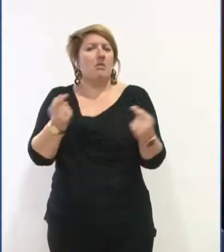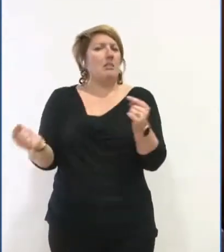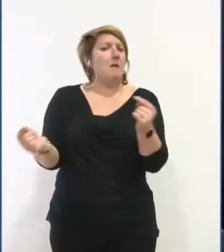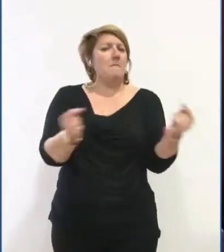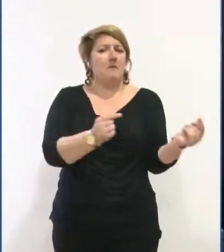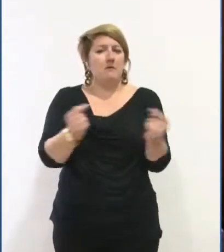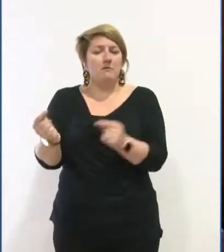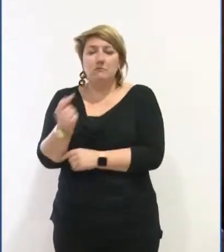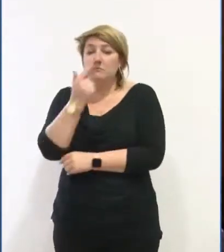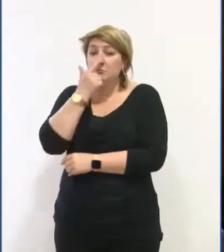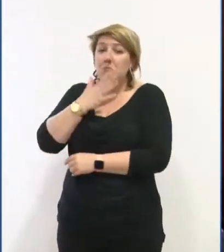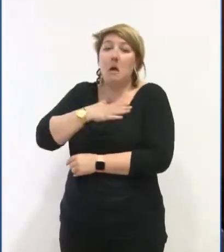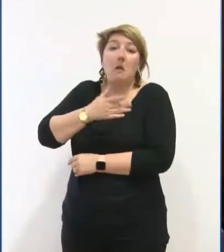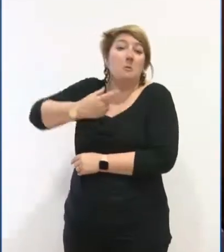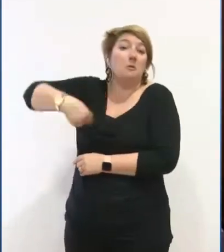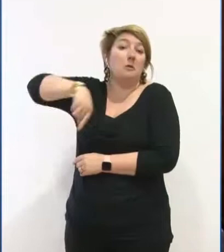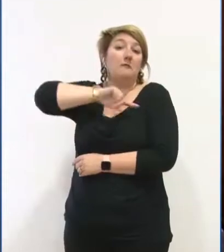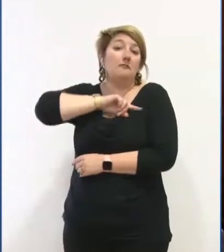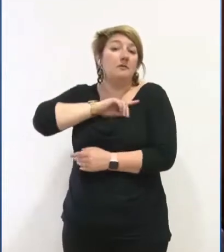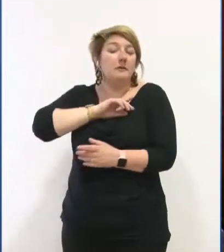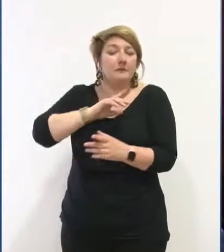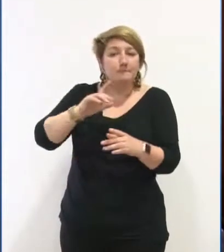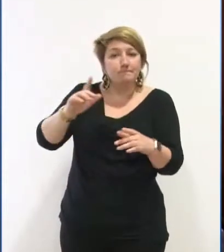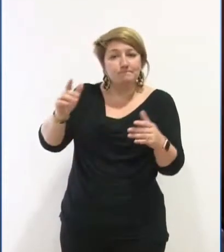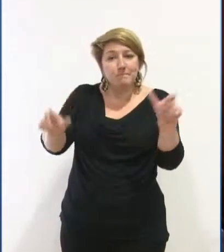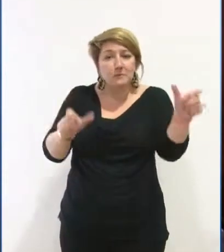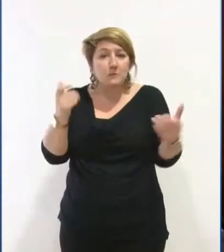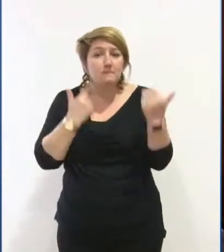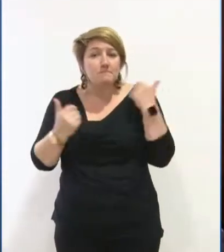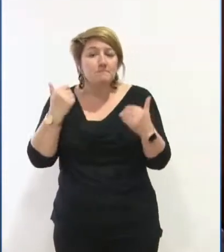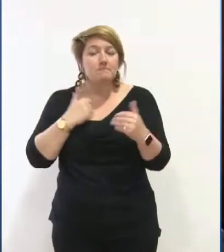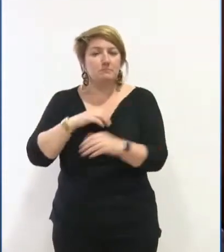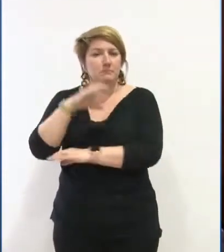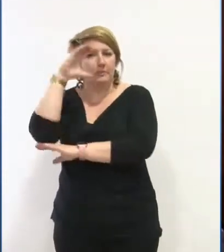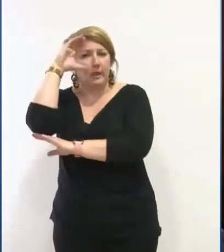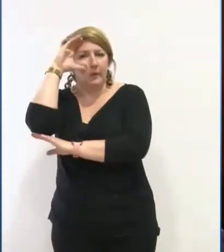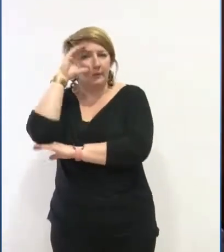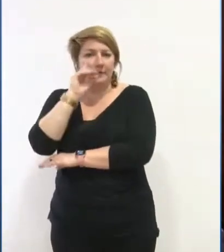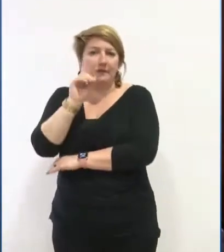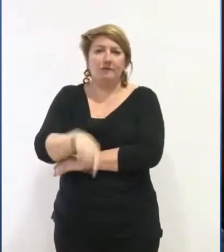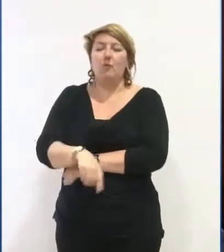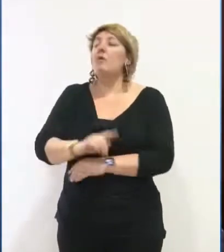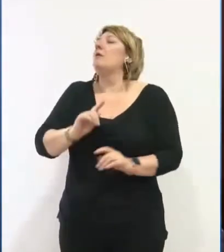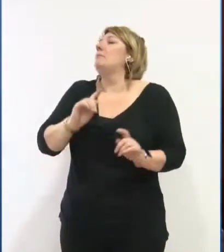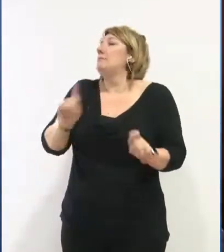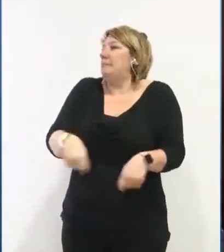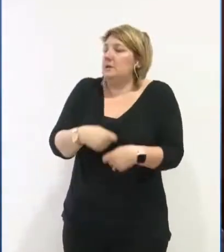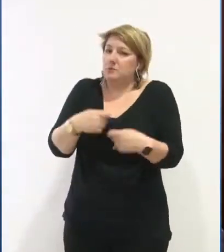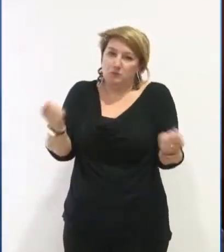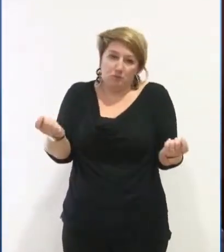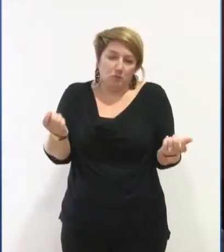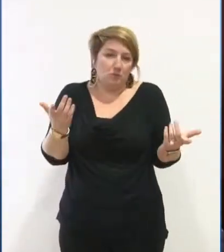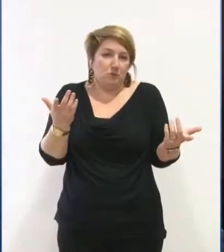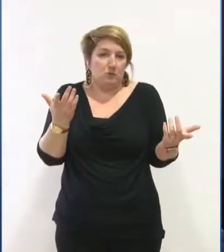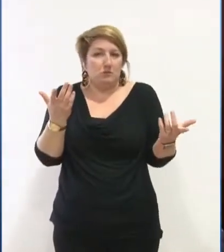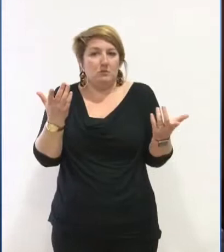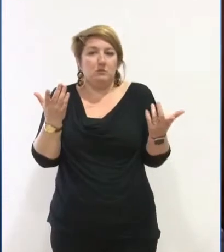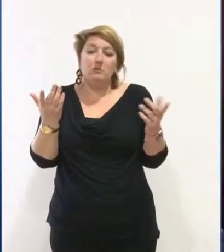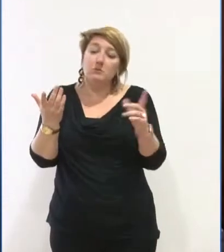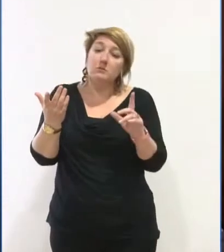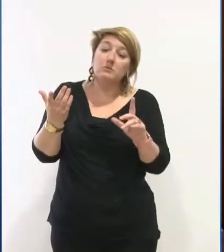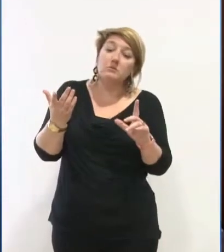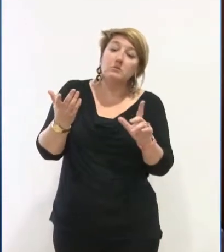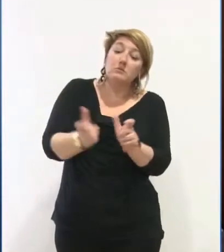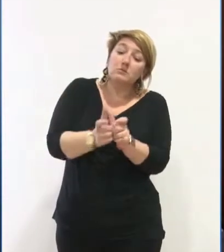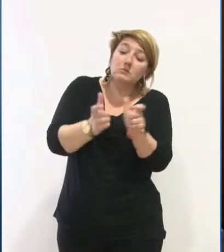avis, il faut entendre. Certes, il est devenu indispensable de revoir le modèle